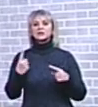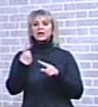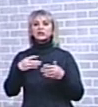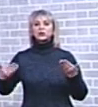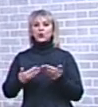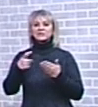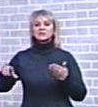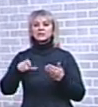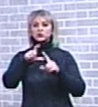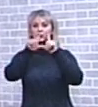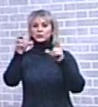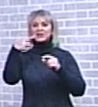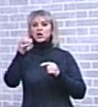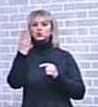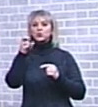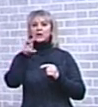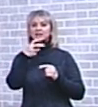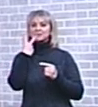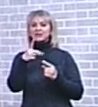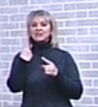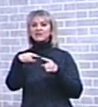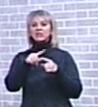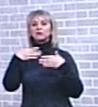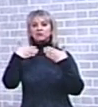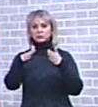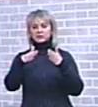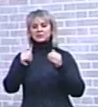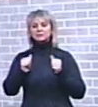Здравствуйте, это новости на Дону, в студии Дарья Шулик. Смотрите в этом выпуске.